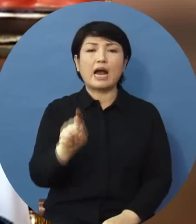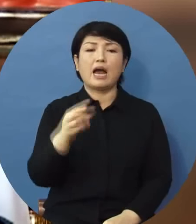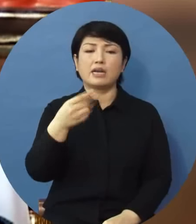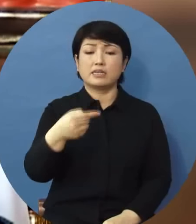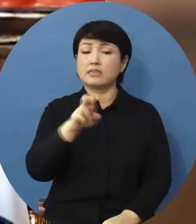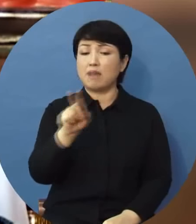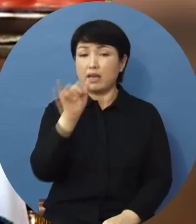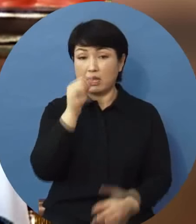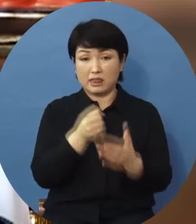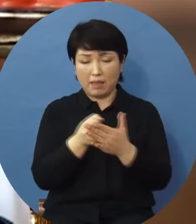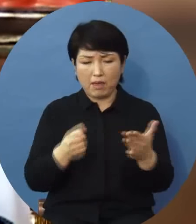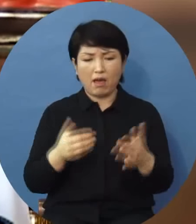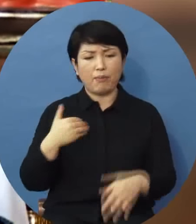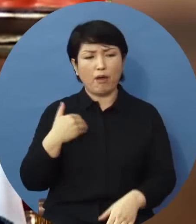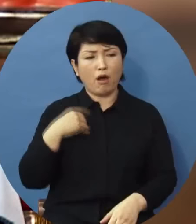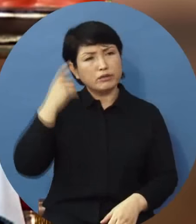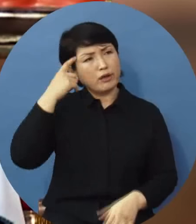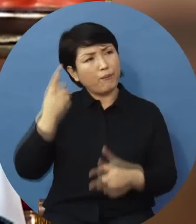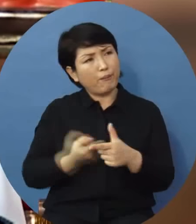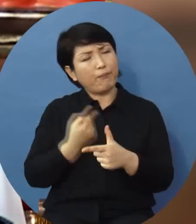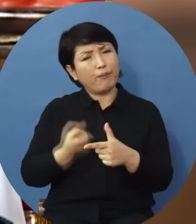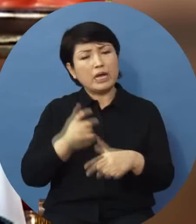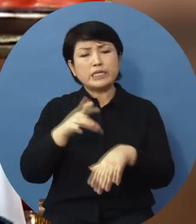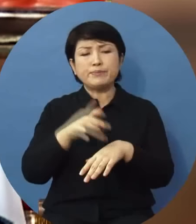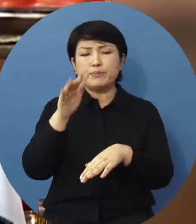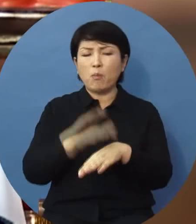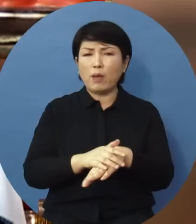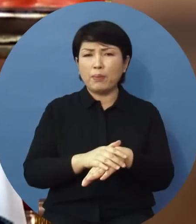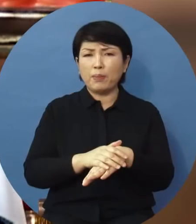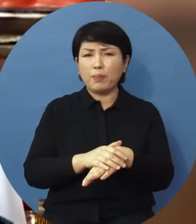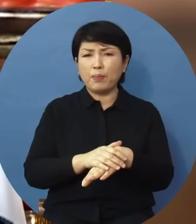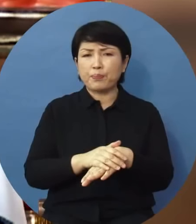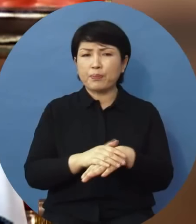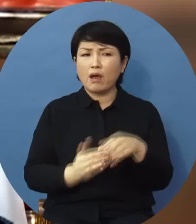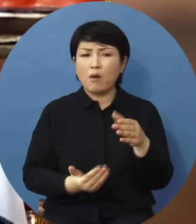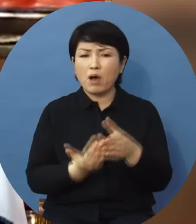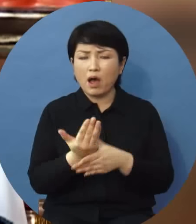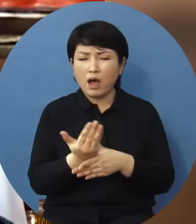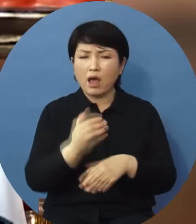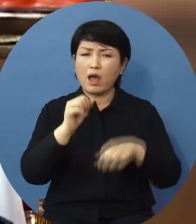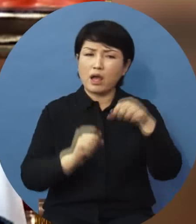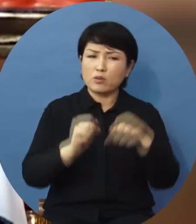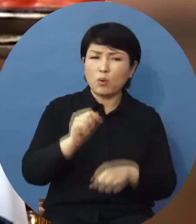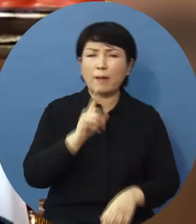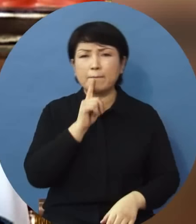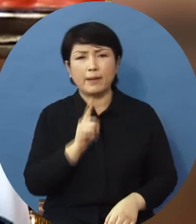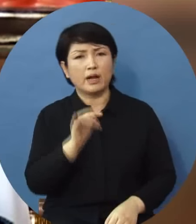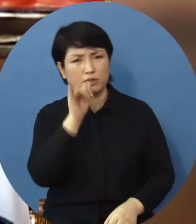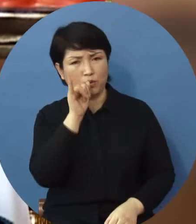자꾸 무의식적으로 자기도 모르게 습관대로 행동을 하게 되고 말하게